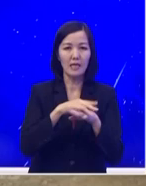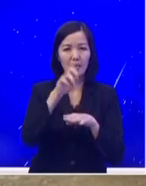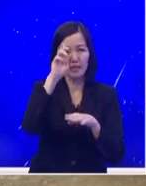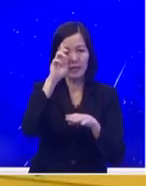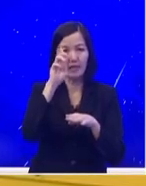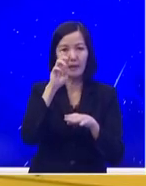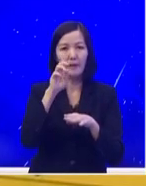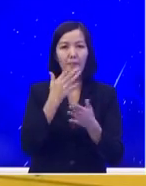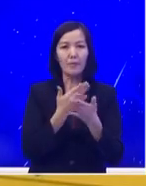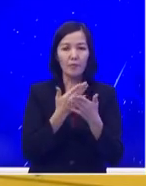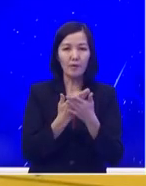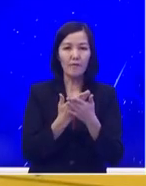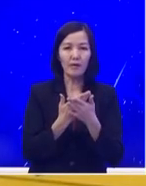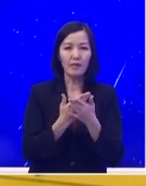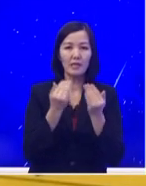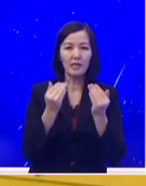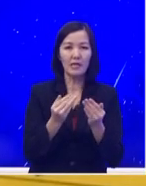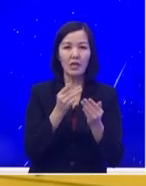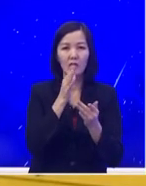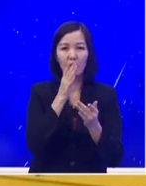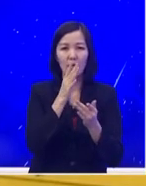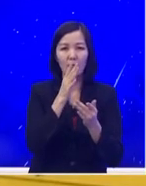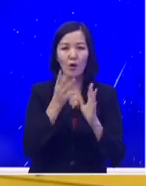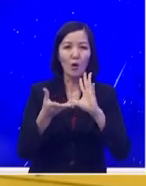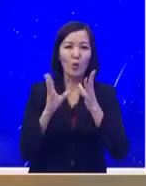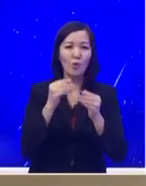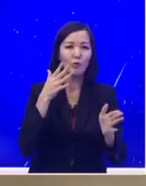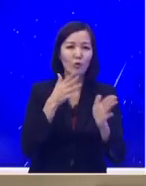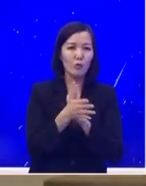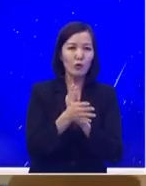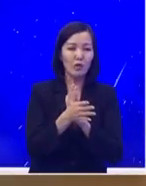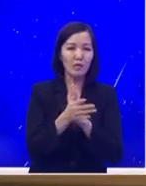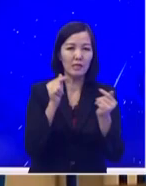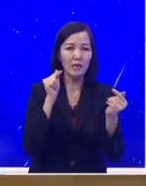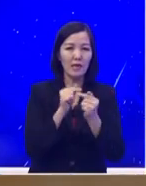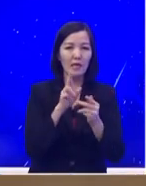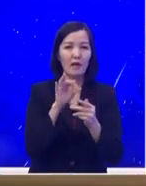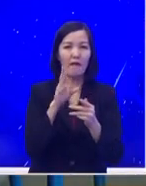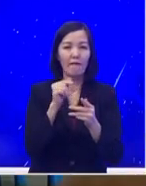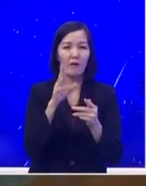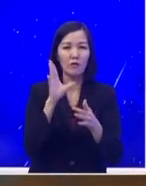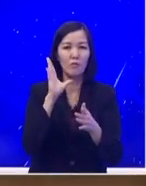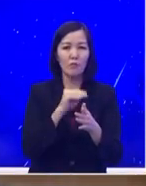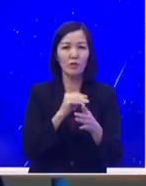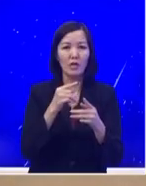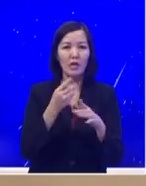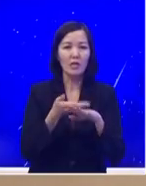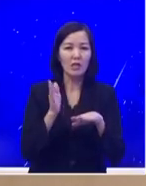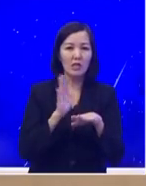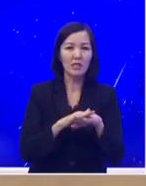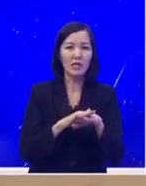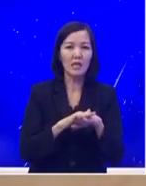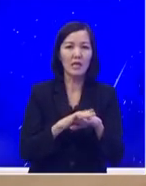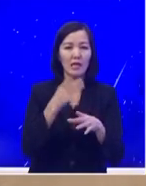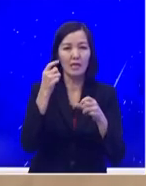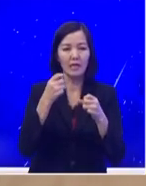страны. По предварительным данным, в настоящий момент общий ущерб, нанесенный в борьбе с коронавирусом, может быть в разы тяжелее последствий